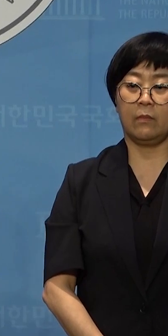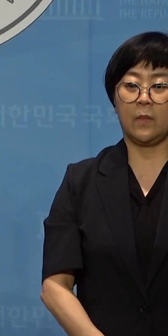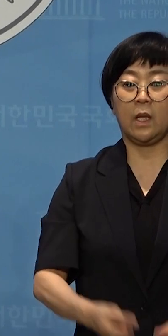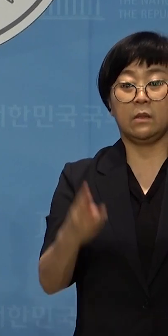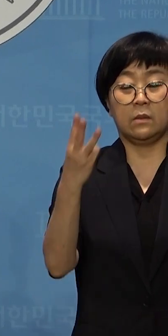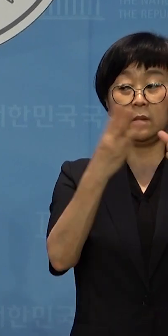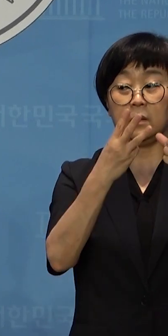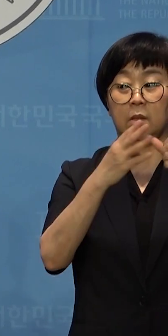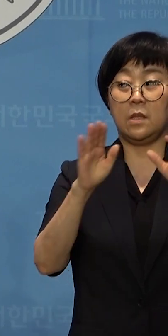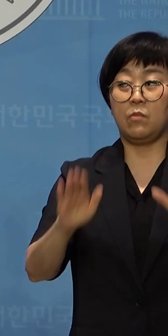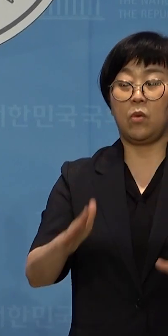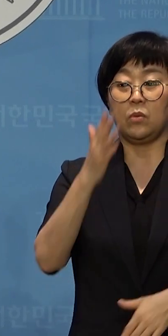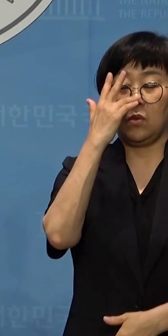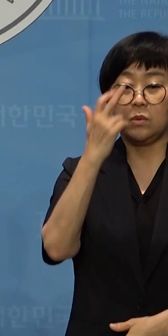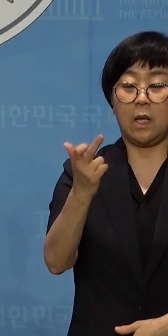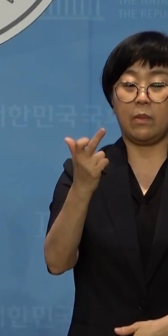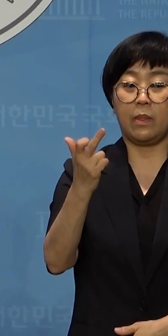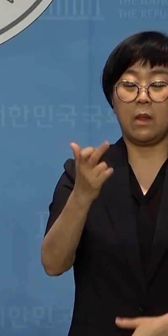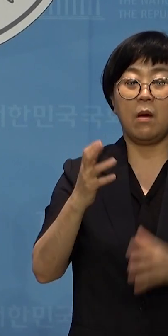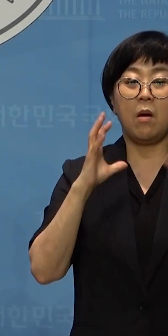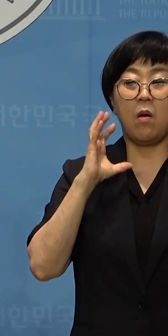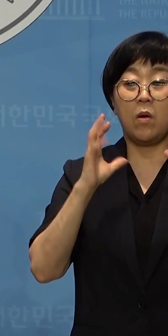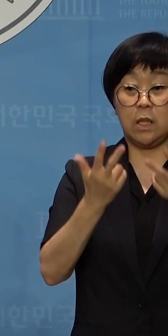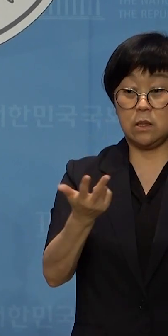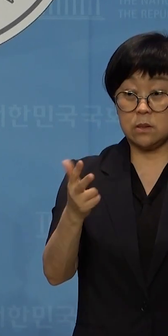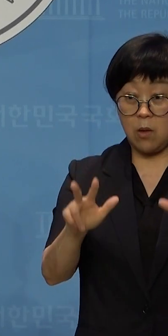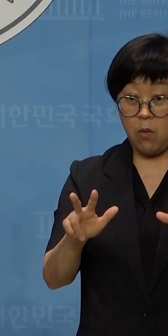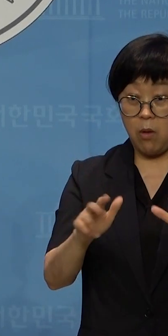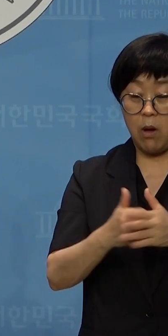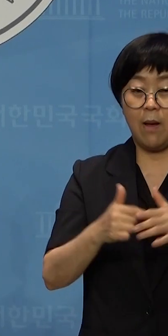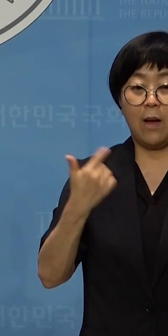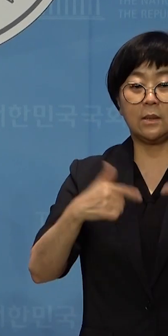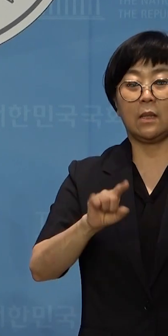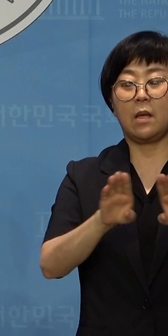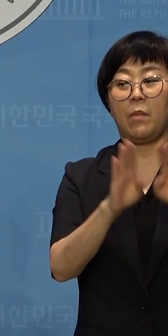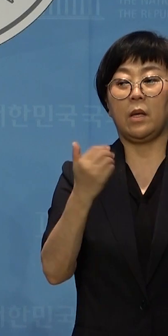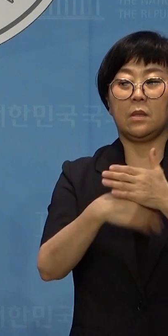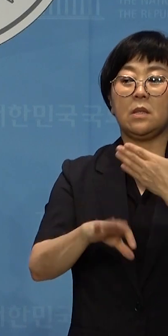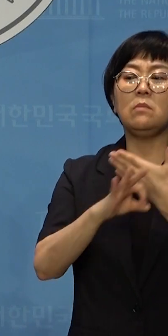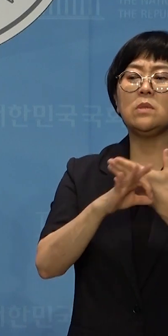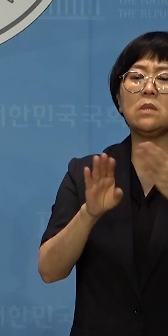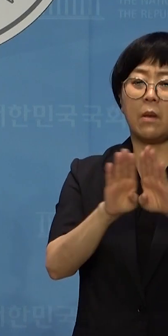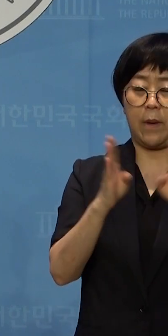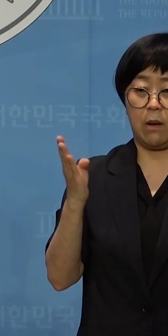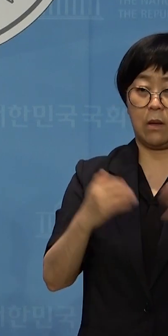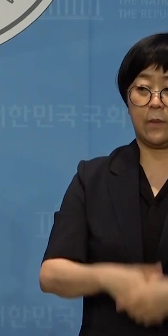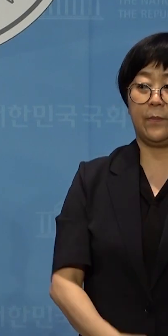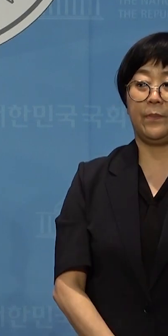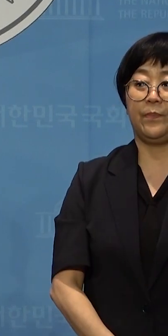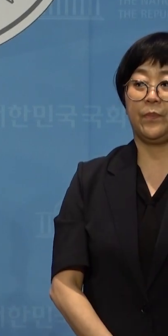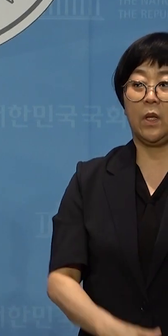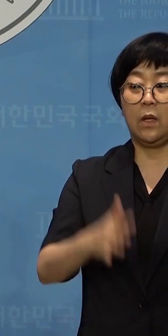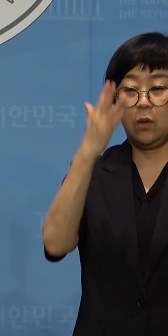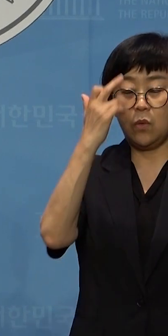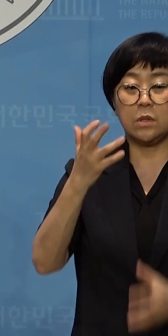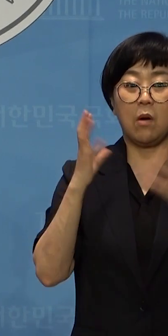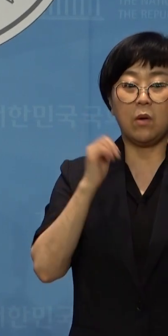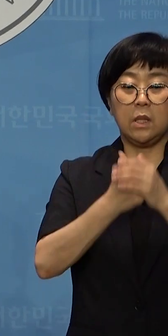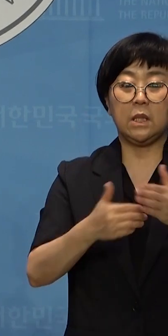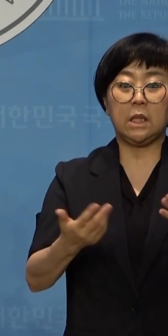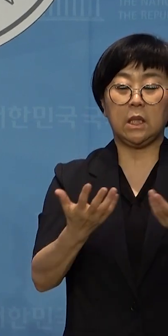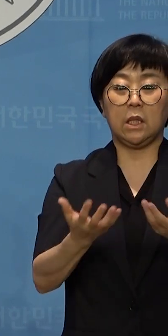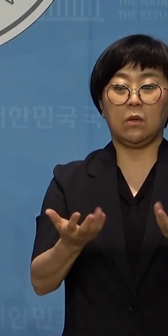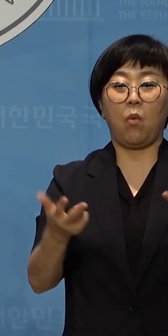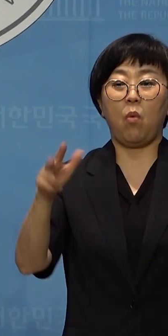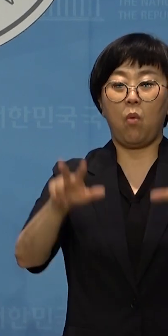셋째, 이번 용산 어린이 정원은 상시 개방이 아닌 임시 개방입니다. 용산 어린이 정원이